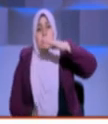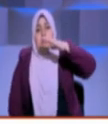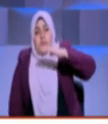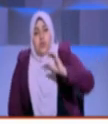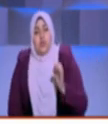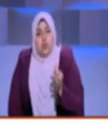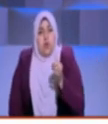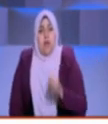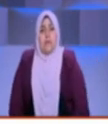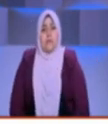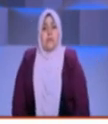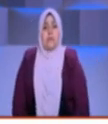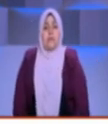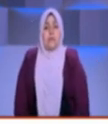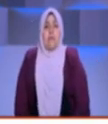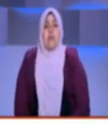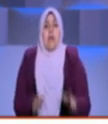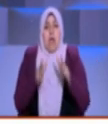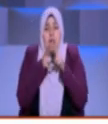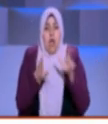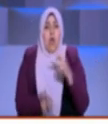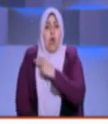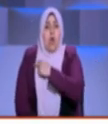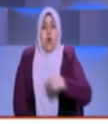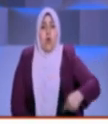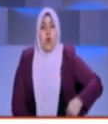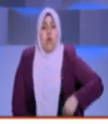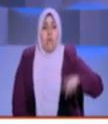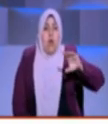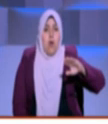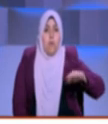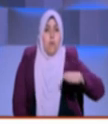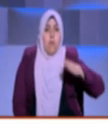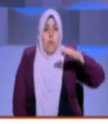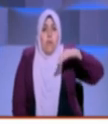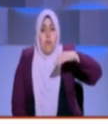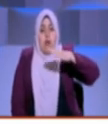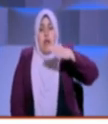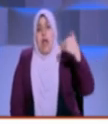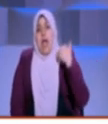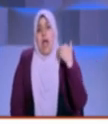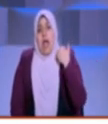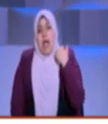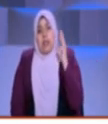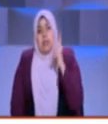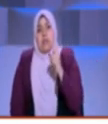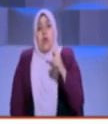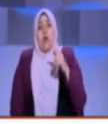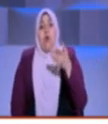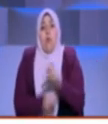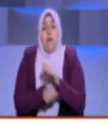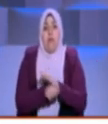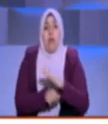الذي أعلنته الحكومة من ثبات المنحنى في عدد الوفيات أو الإصابات، ولكن